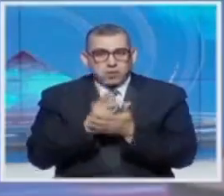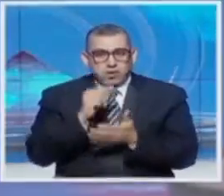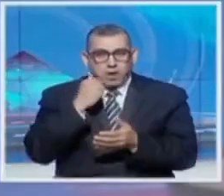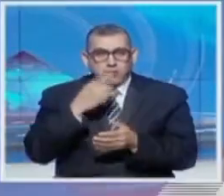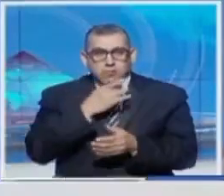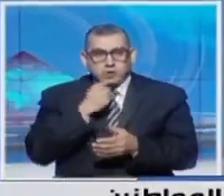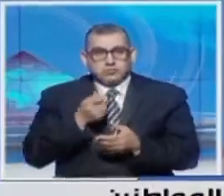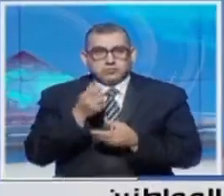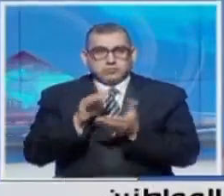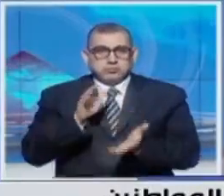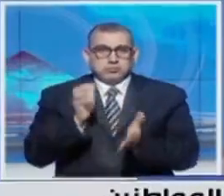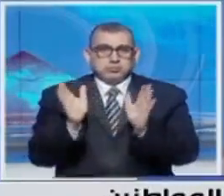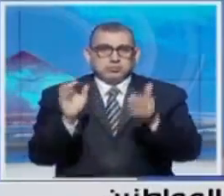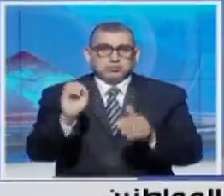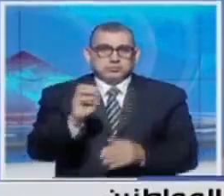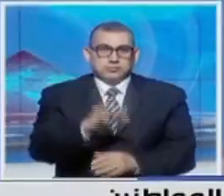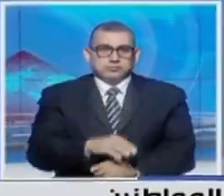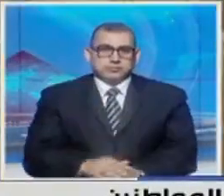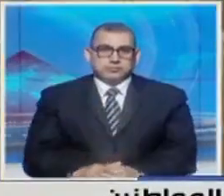عن كواهلهم.